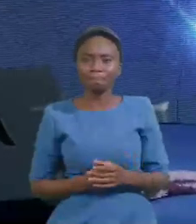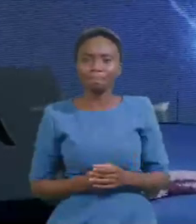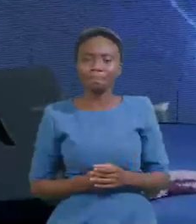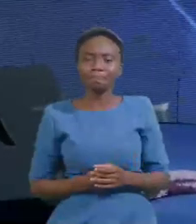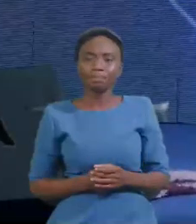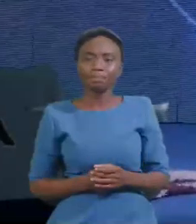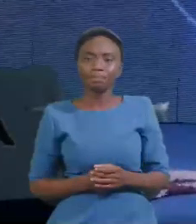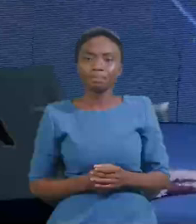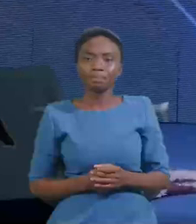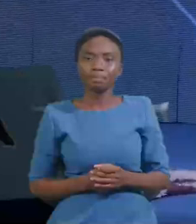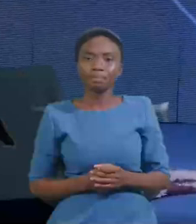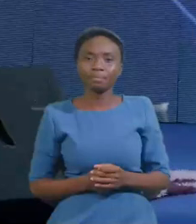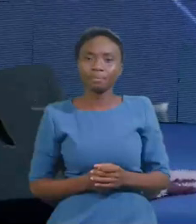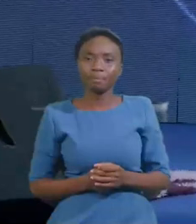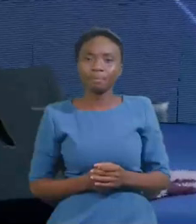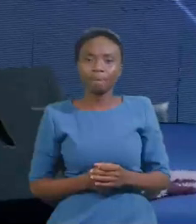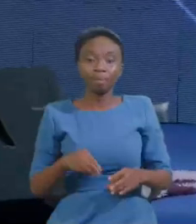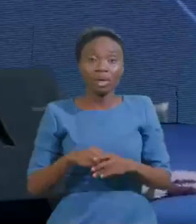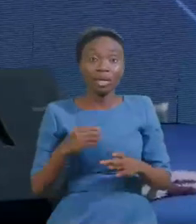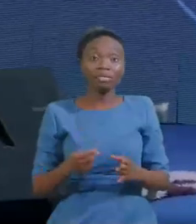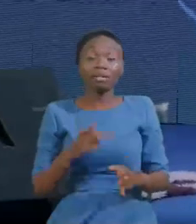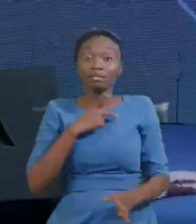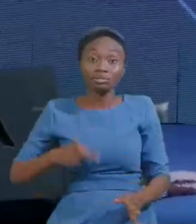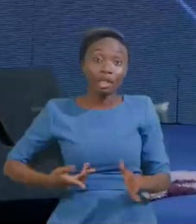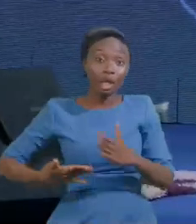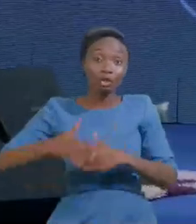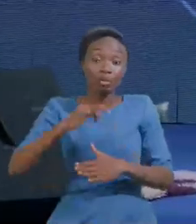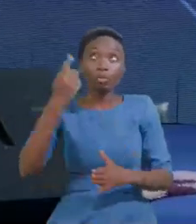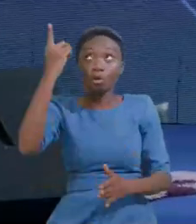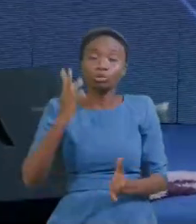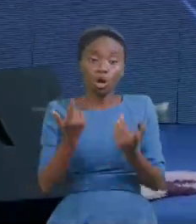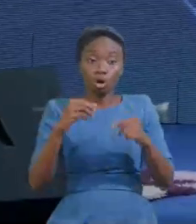La lumière et les ténèbres ne peuvent pas rester au même lieu ensemble.